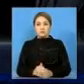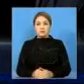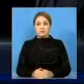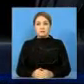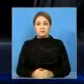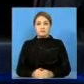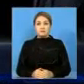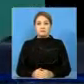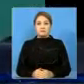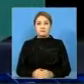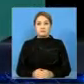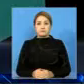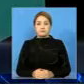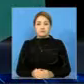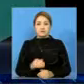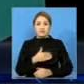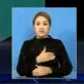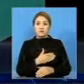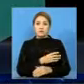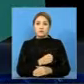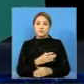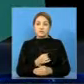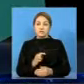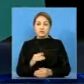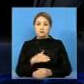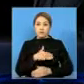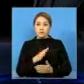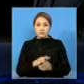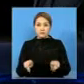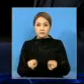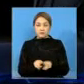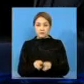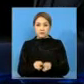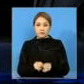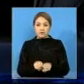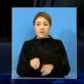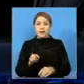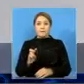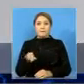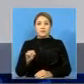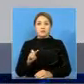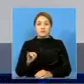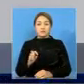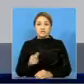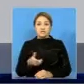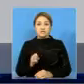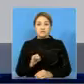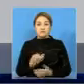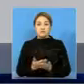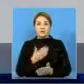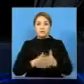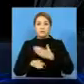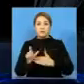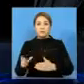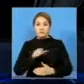Оларға жаңағы тонометр, термометр сияқтылар, подгузники. Негізгі мүгедектер